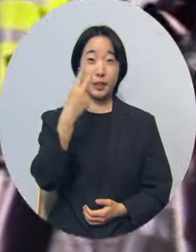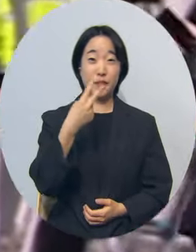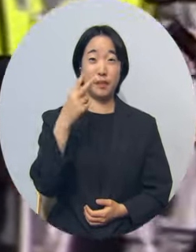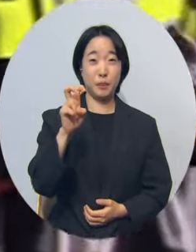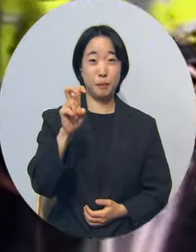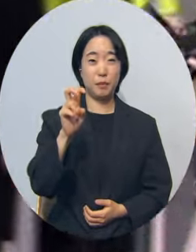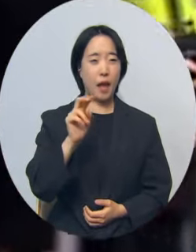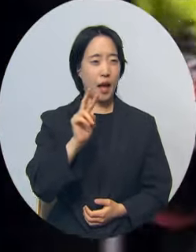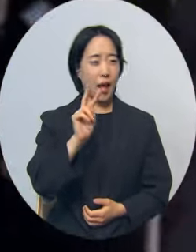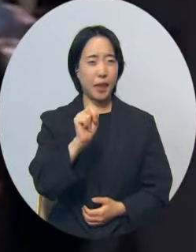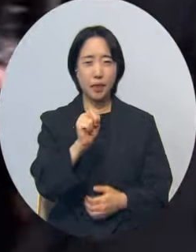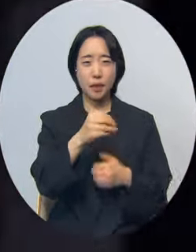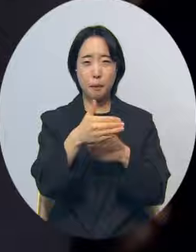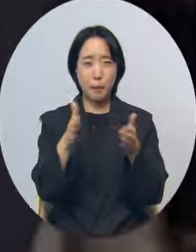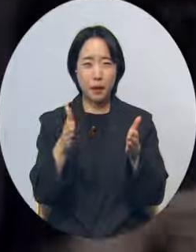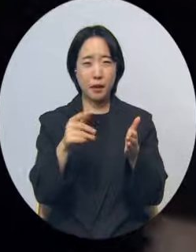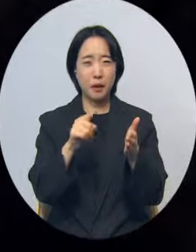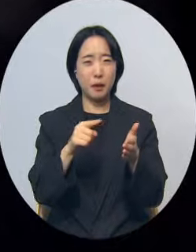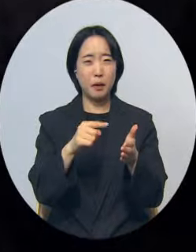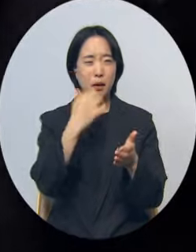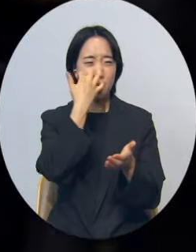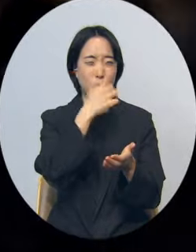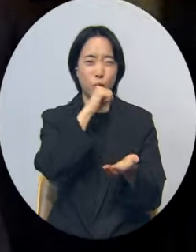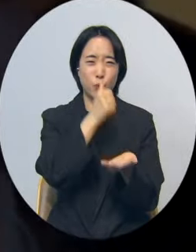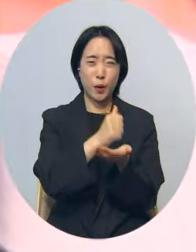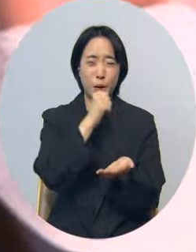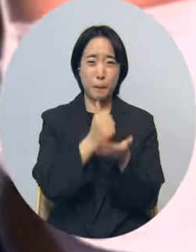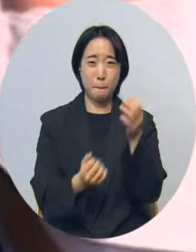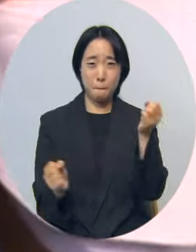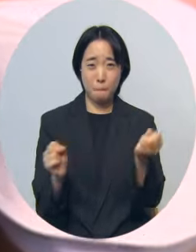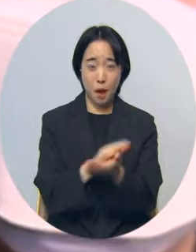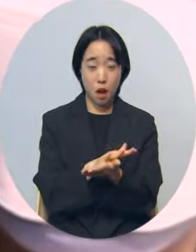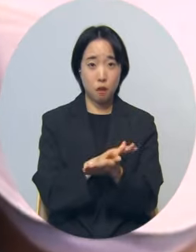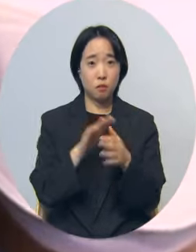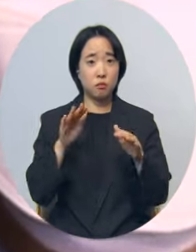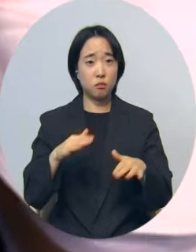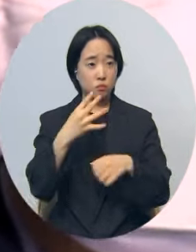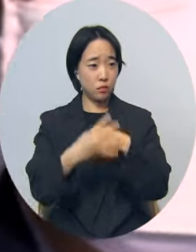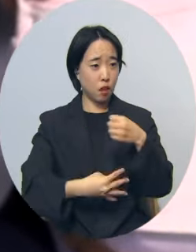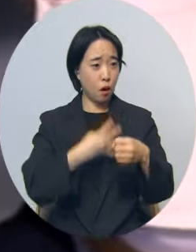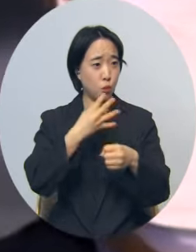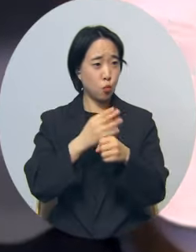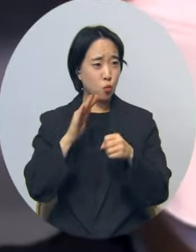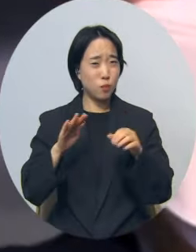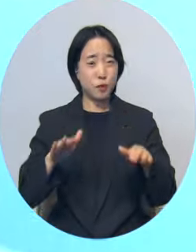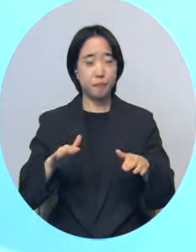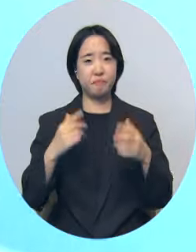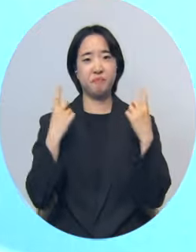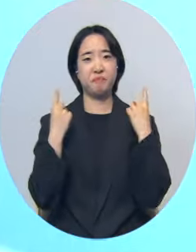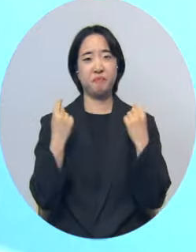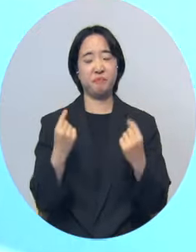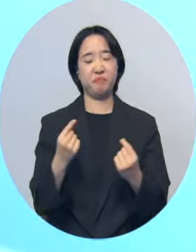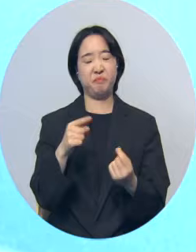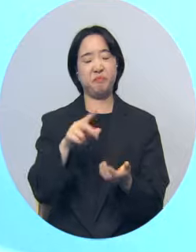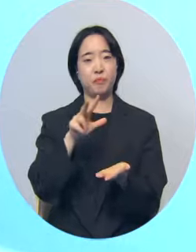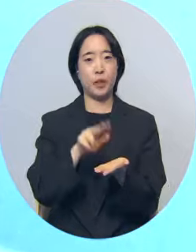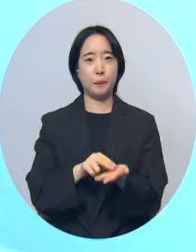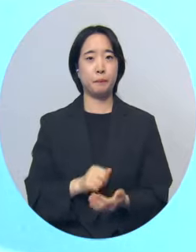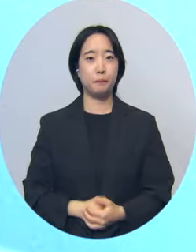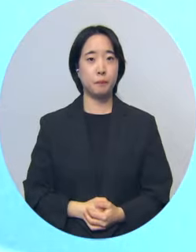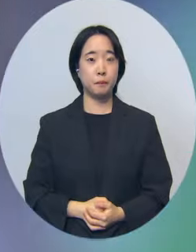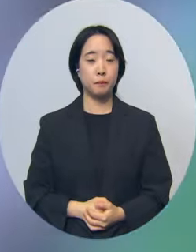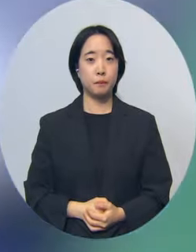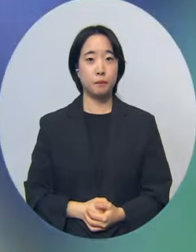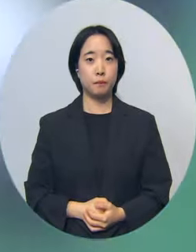N번방 사건으로 드러난 디지털 성범죄의 심각성은 4년이 지난 지금도 여전합니다. 대책 마련과 인식